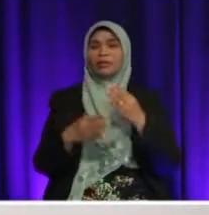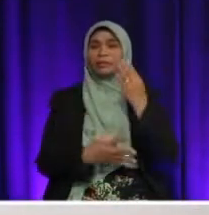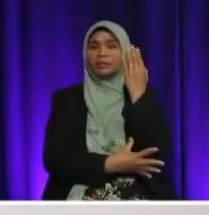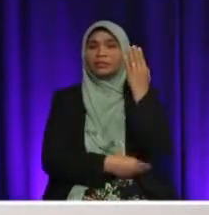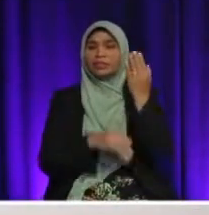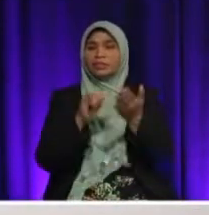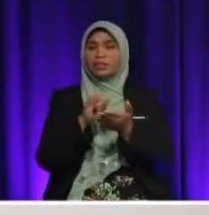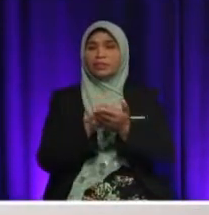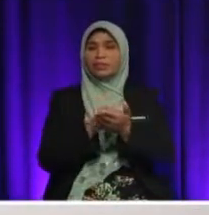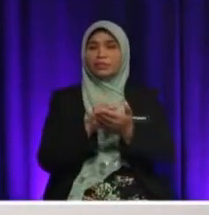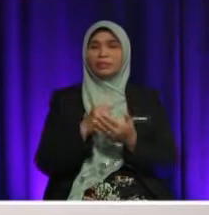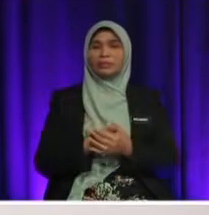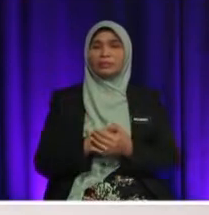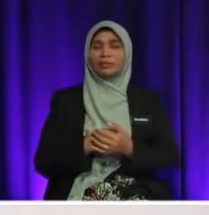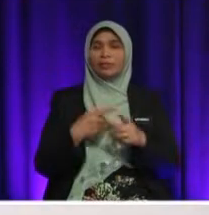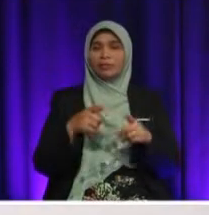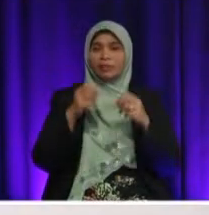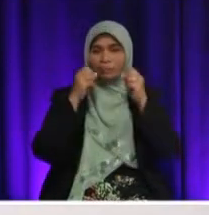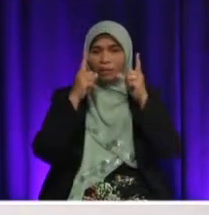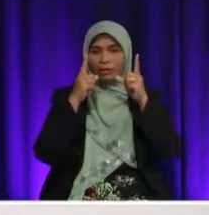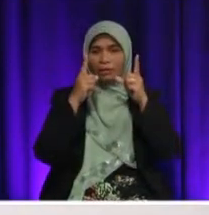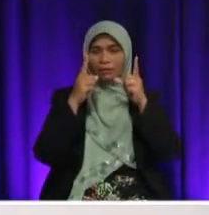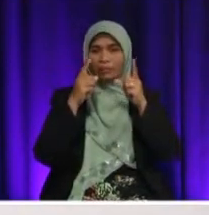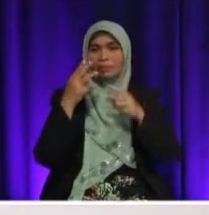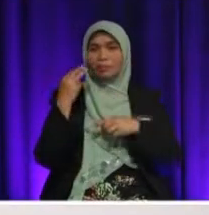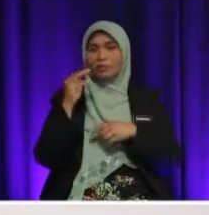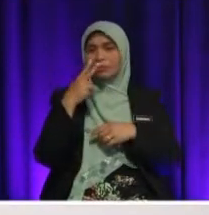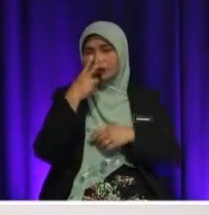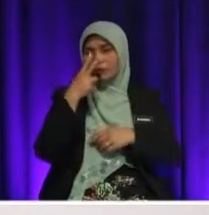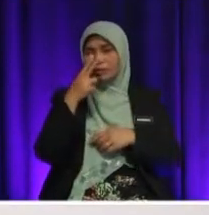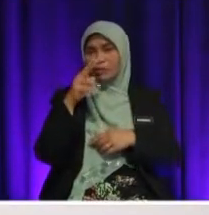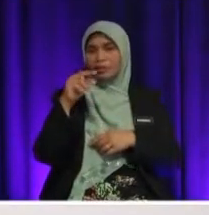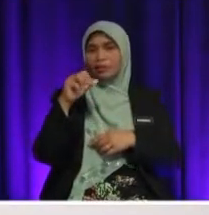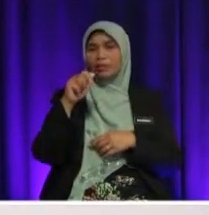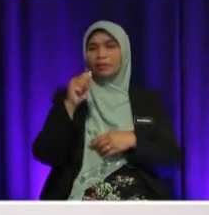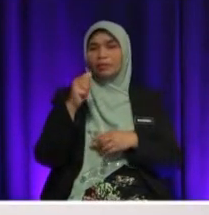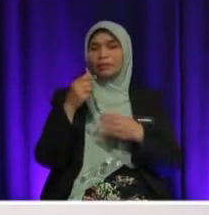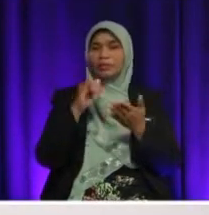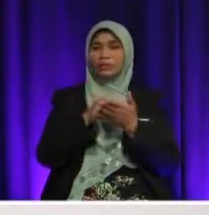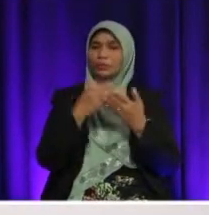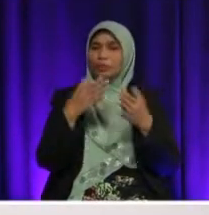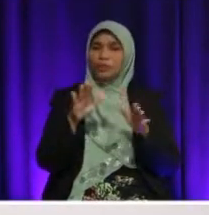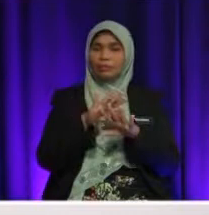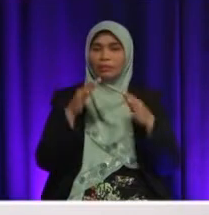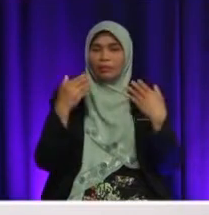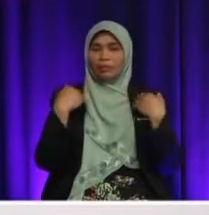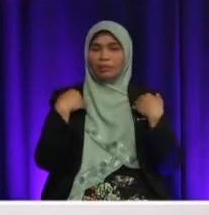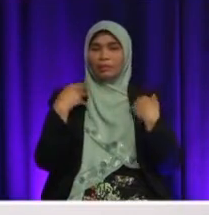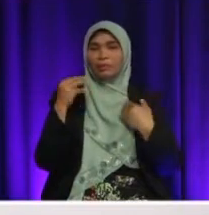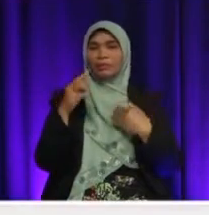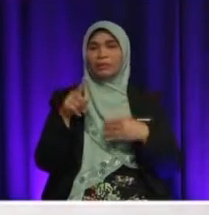Itu lalu ia bangun make dilihatnya naganya itu sudah jadi maka iapun